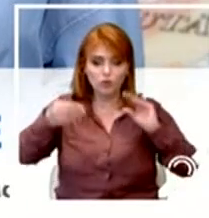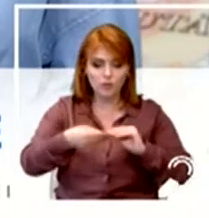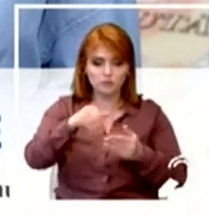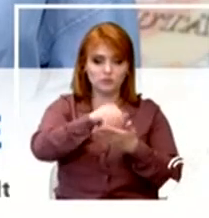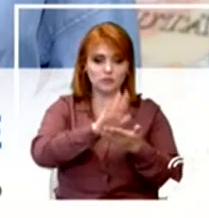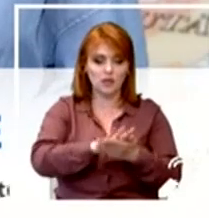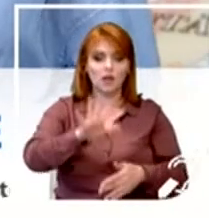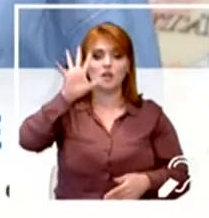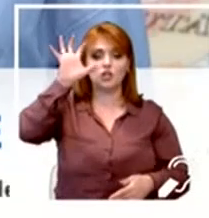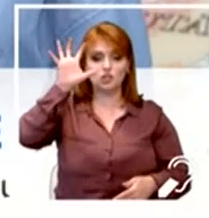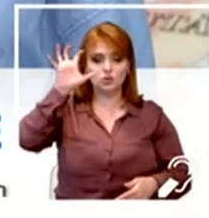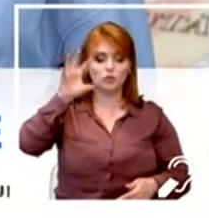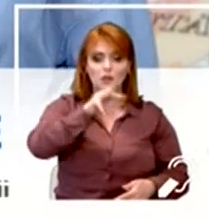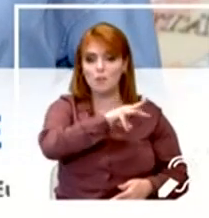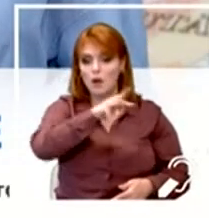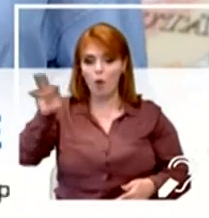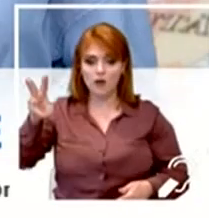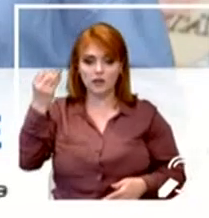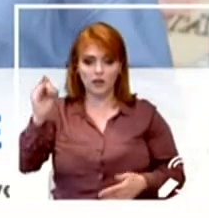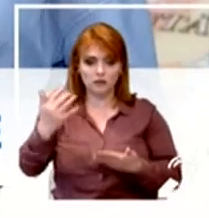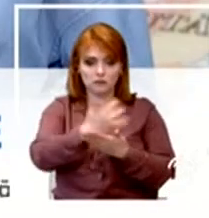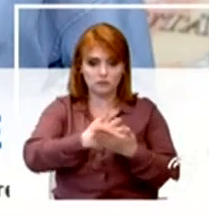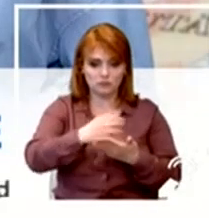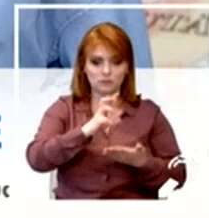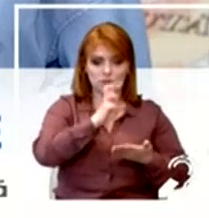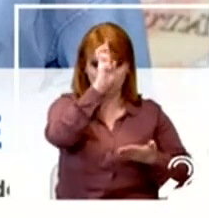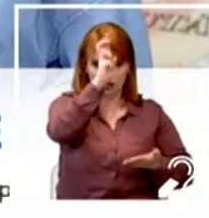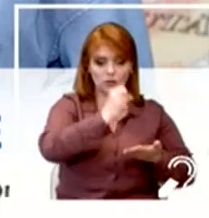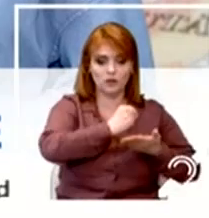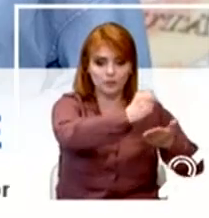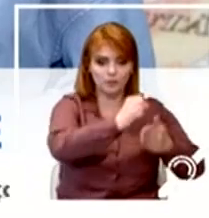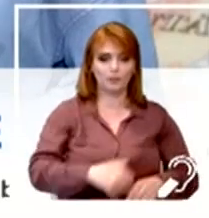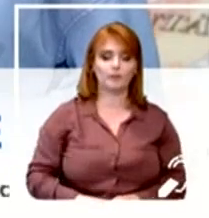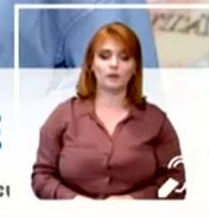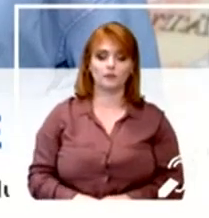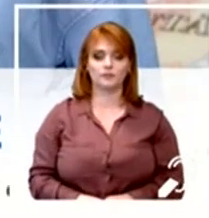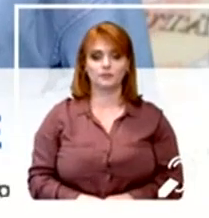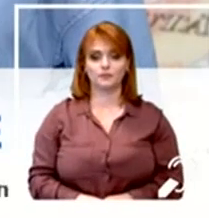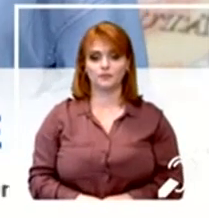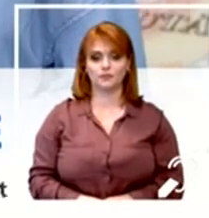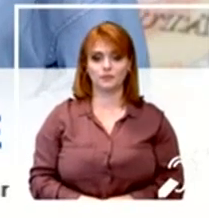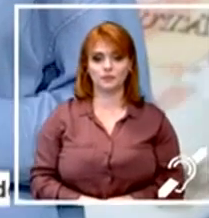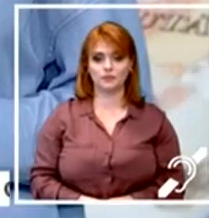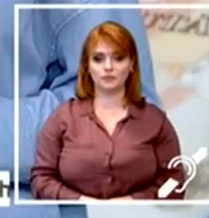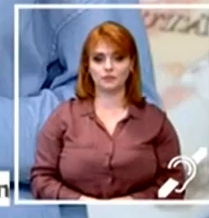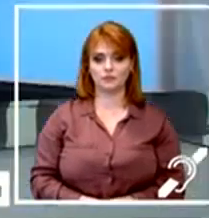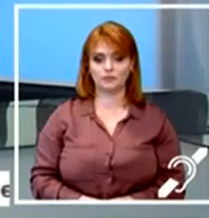peste 500 de milioane de lei. Gradul de încasare este de doar 41%.